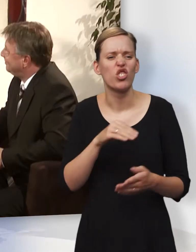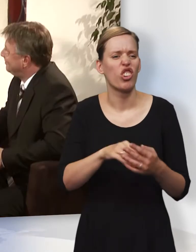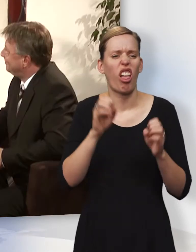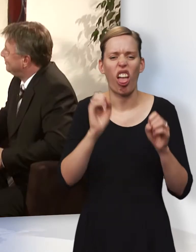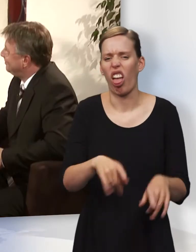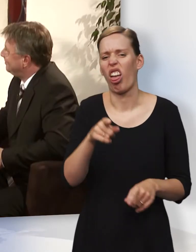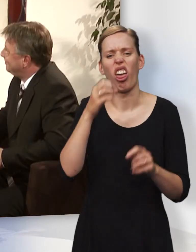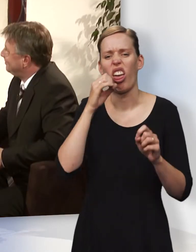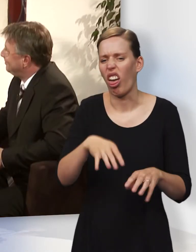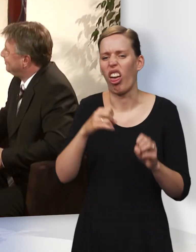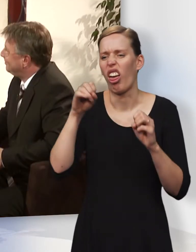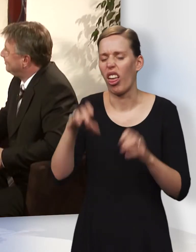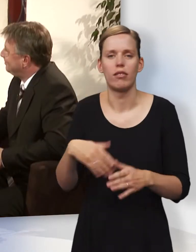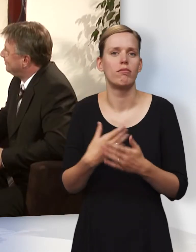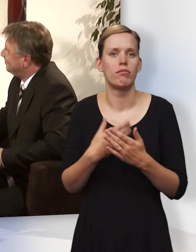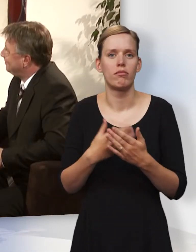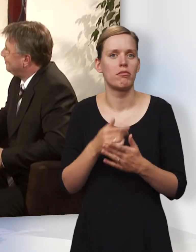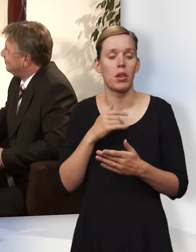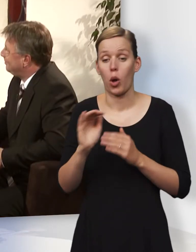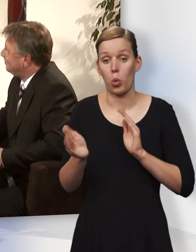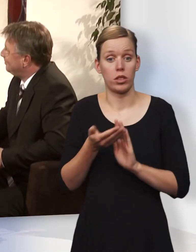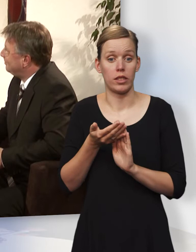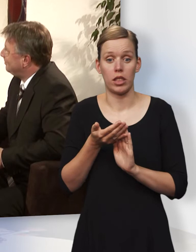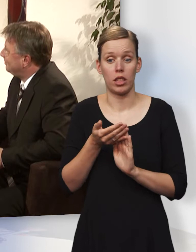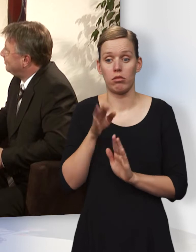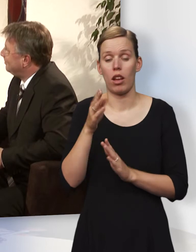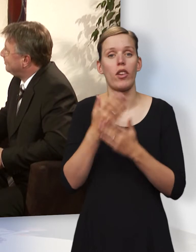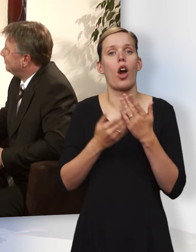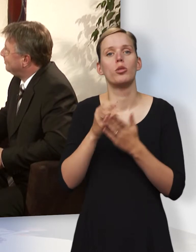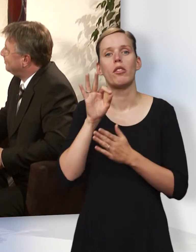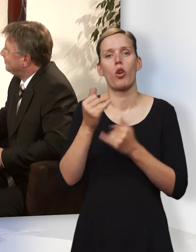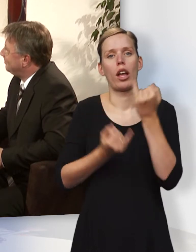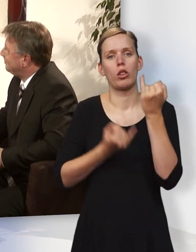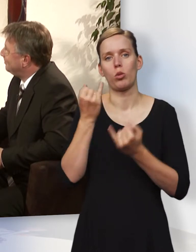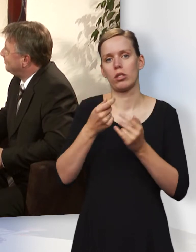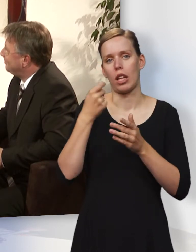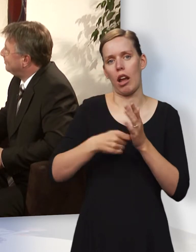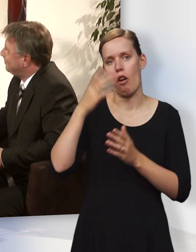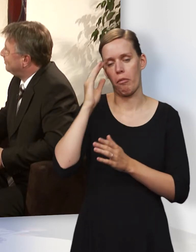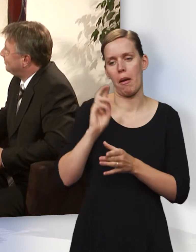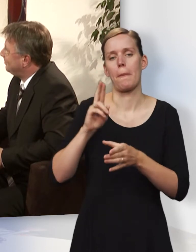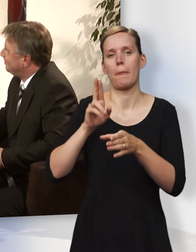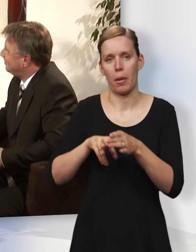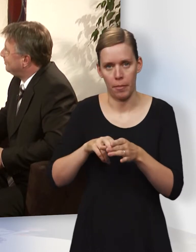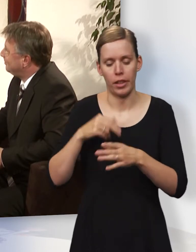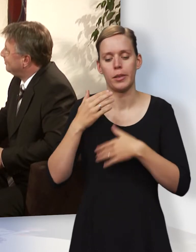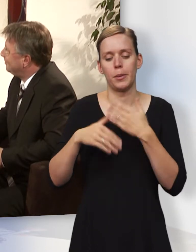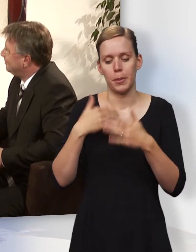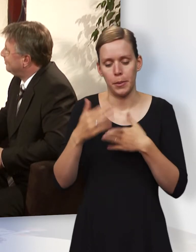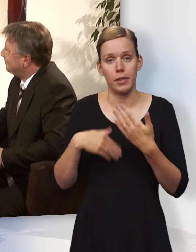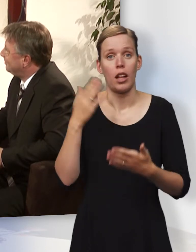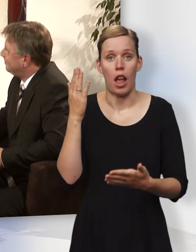ach, will nicht mehr. Und da habe ich ganz kurzfristig eine Ausbildung zum Industriekaufmann angefangen. Und die habe ich dann auch